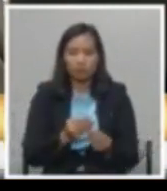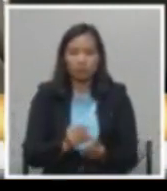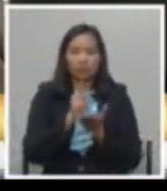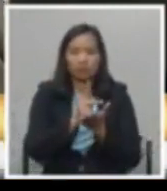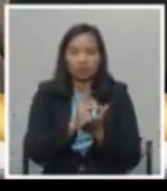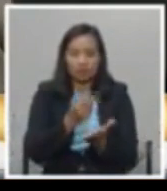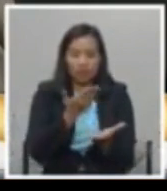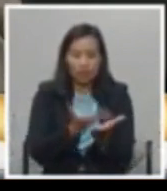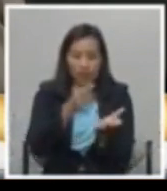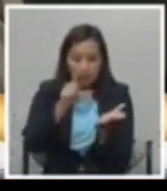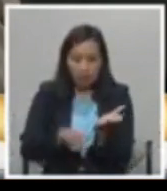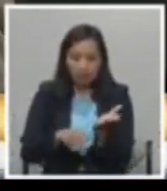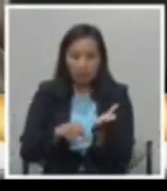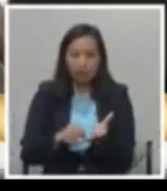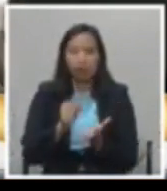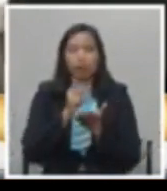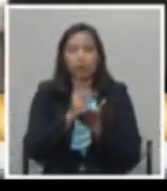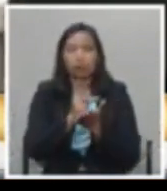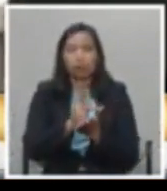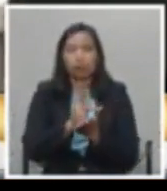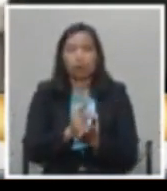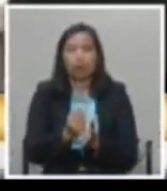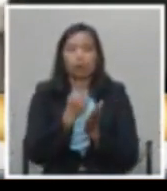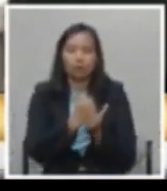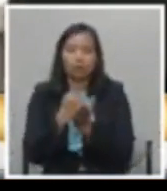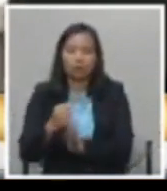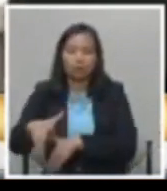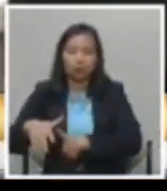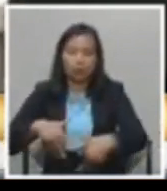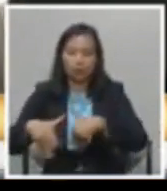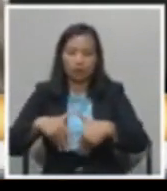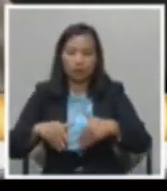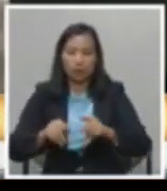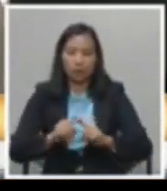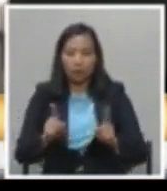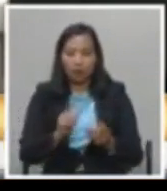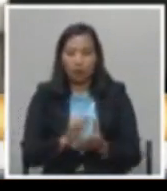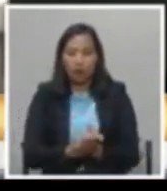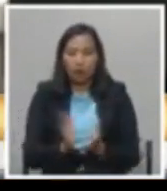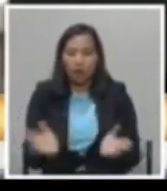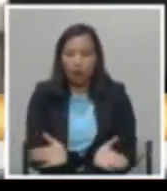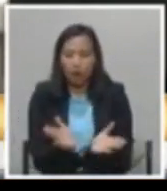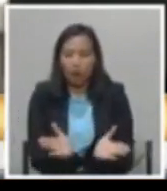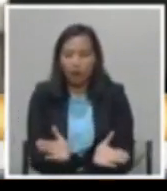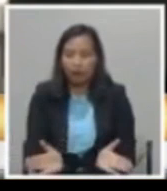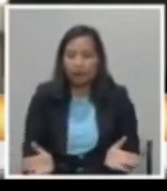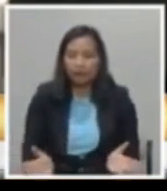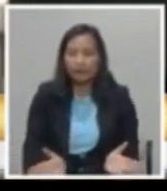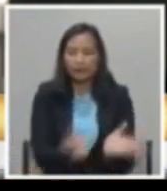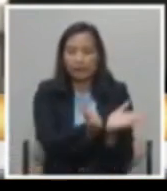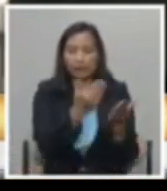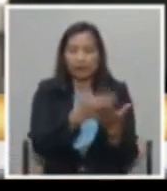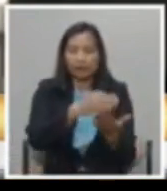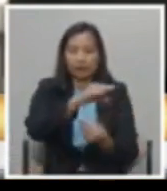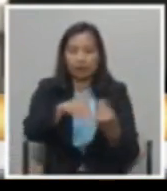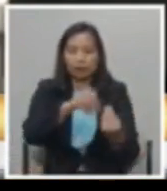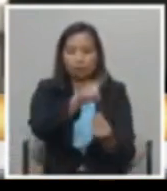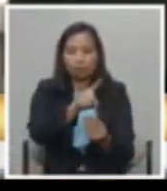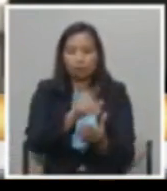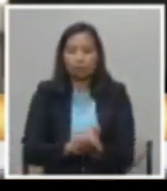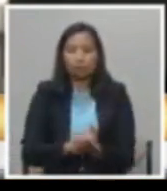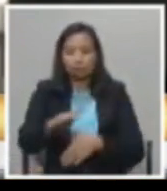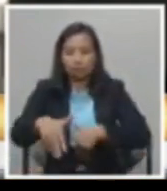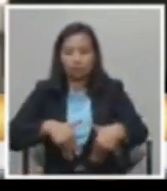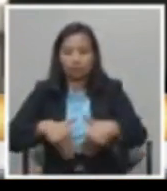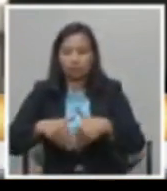ได้ถูกกู้มาเพื่อแก้ปัญหาเศรษฐกิจให้กับประชาชนก็จะกลายเป็นการผลักภาระเศรษฐกิจภาระปัญหาปากท้อง